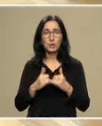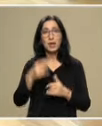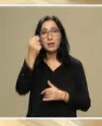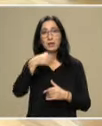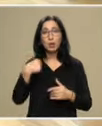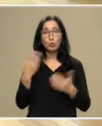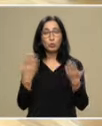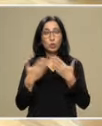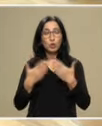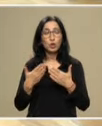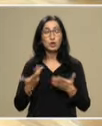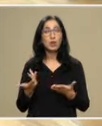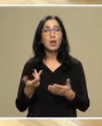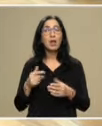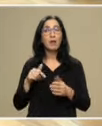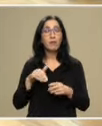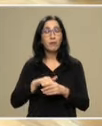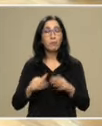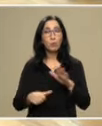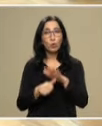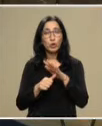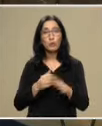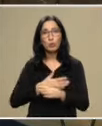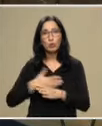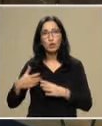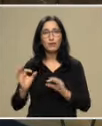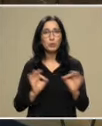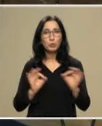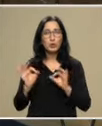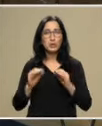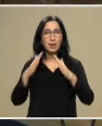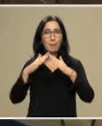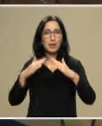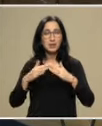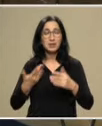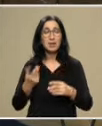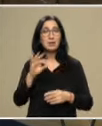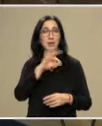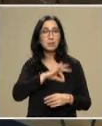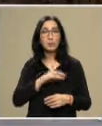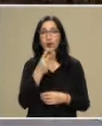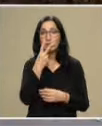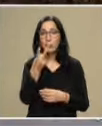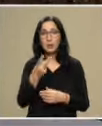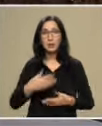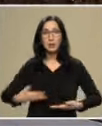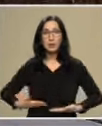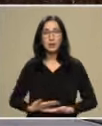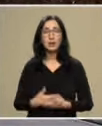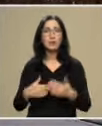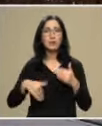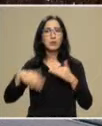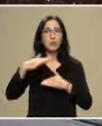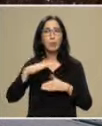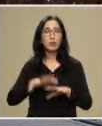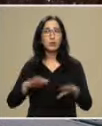Неделното училище към българското посолство в Букурещ продължава да модернизира базата си, за да спечели вниманието и интереса на все